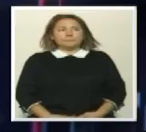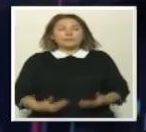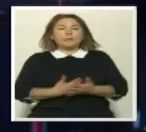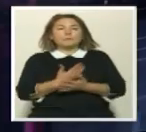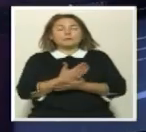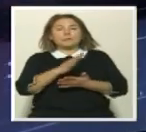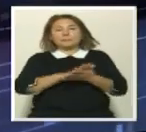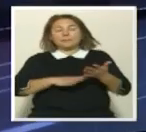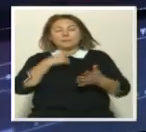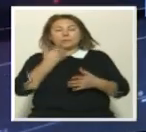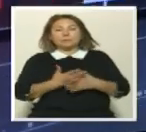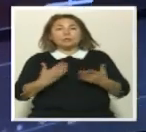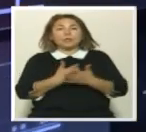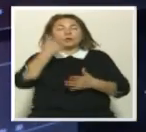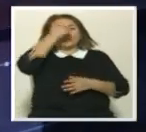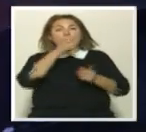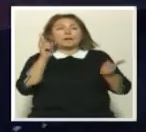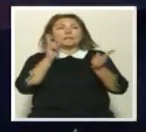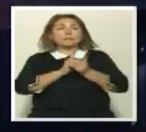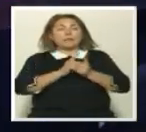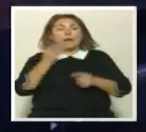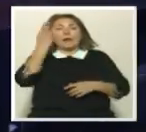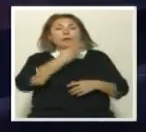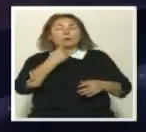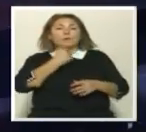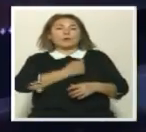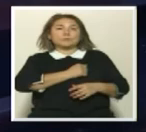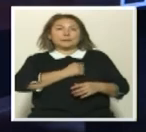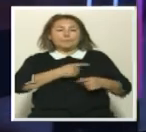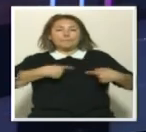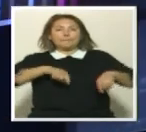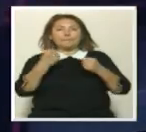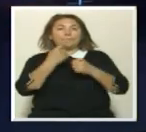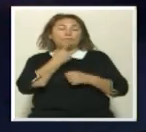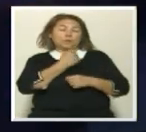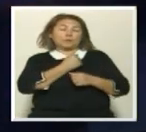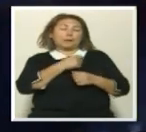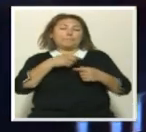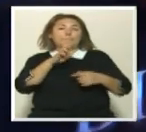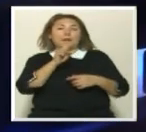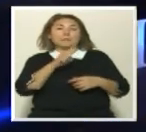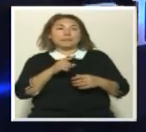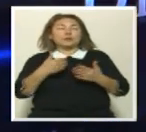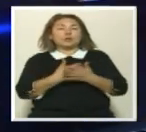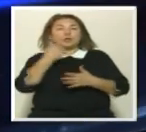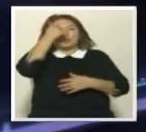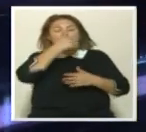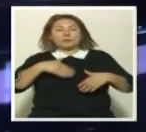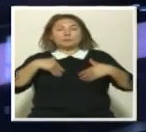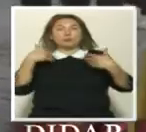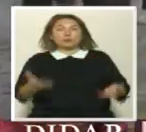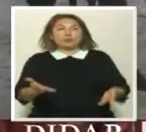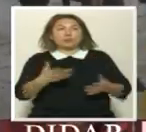Хабарымызды одан әр жалғастырамыз. Жаңа жыл қарсаңында Ақтаудағы әскери теңіз базасында әскери қызметшілердің балаларына жаңа жылдық мереке